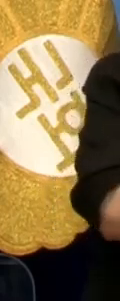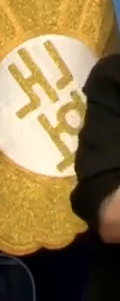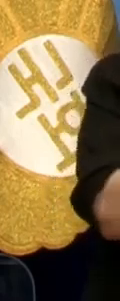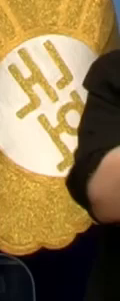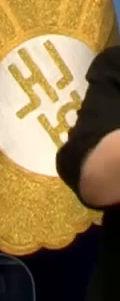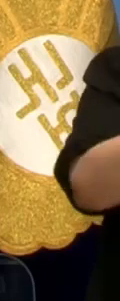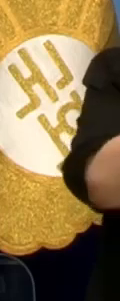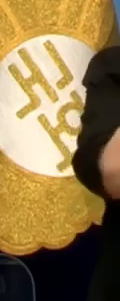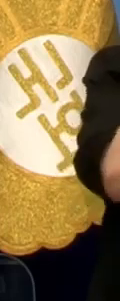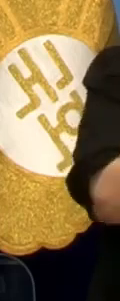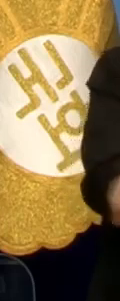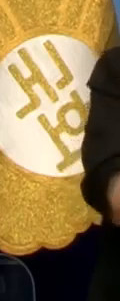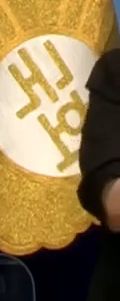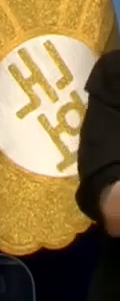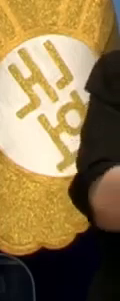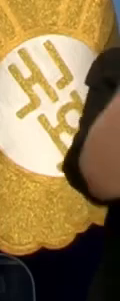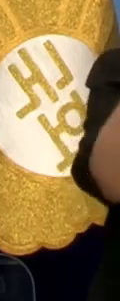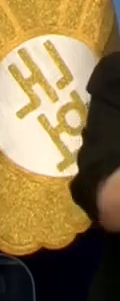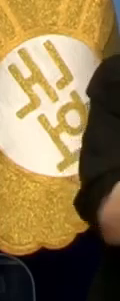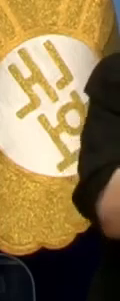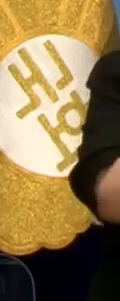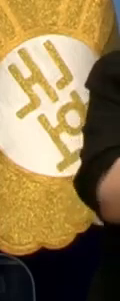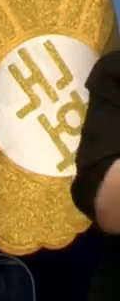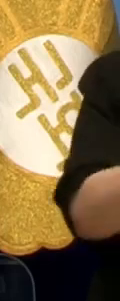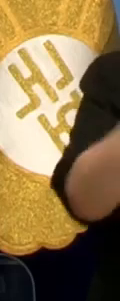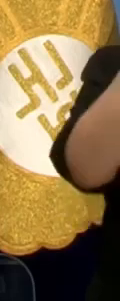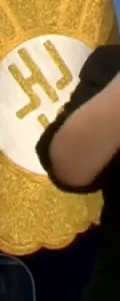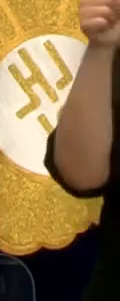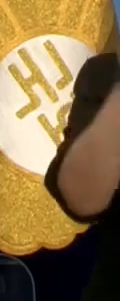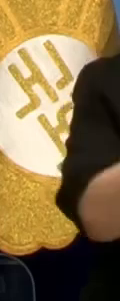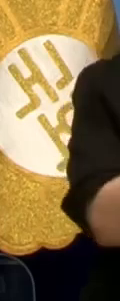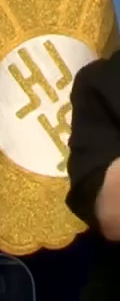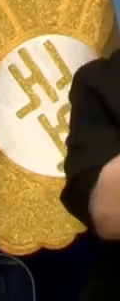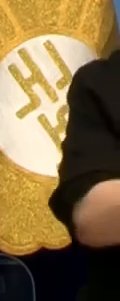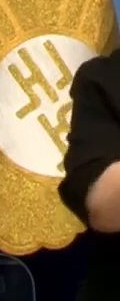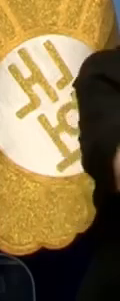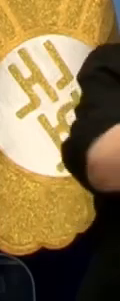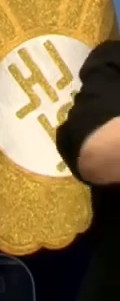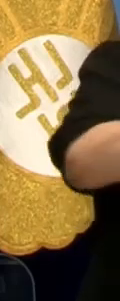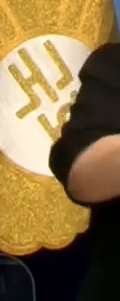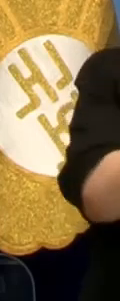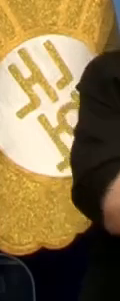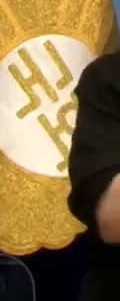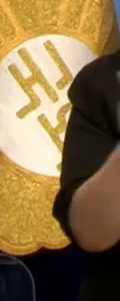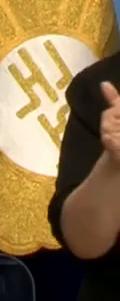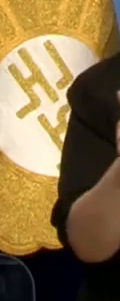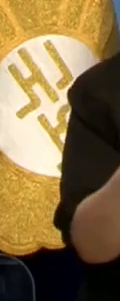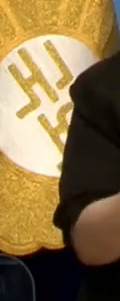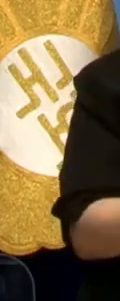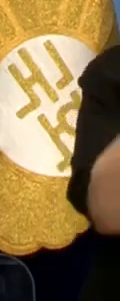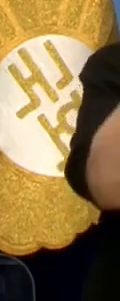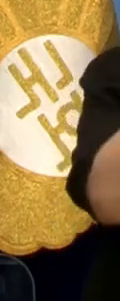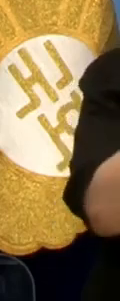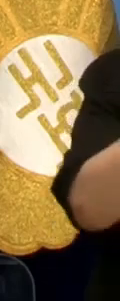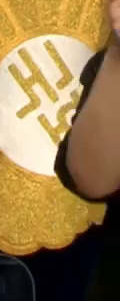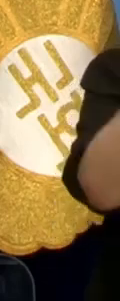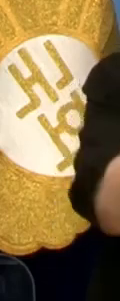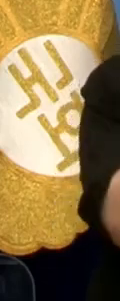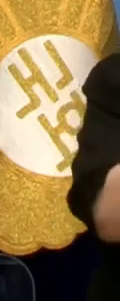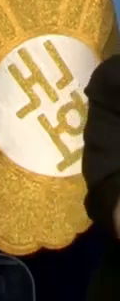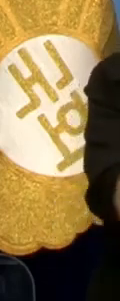저항도 줄고 물가 상승의 피해를 줄일 수 있고 탄소 배출자는 저탄소 사회에 신속하게 적응할 수 있을